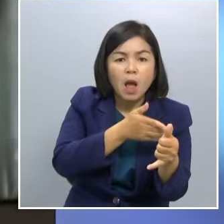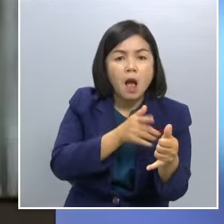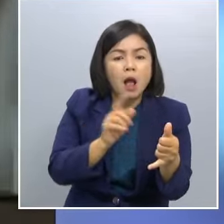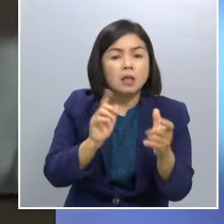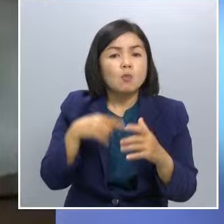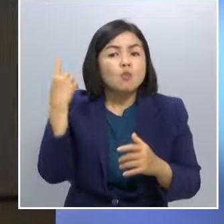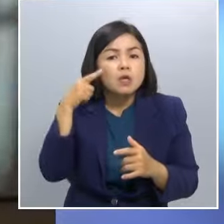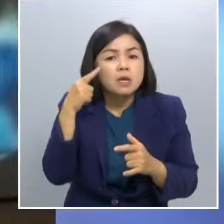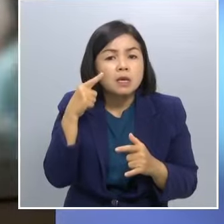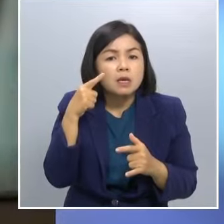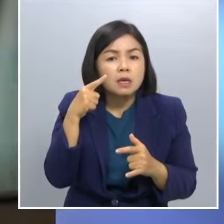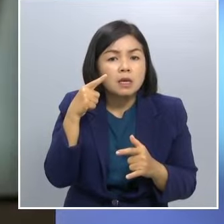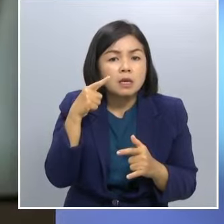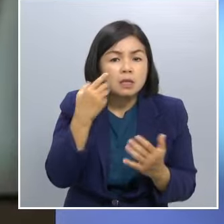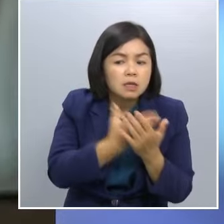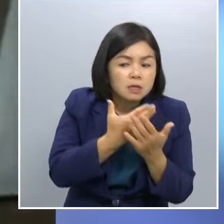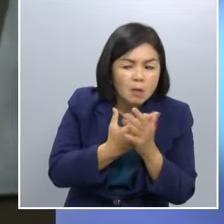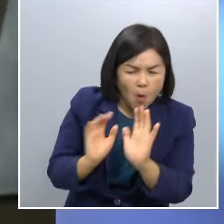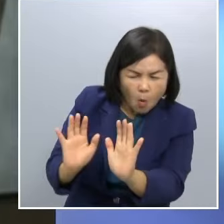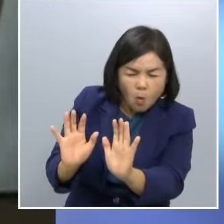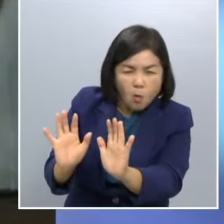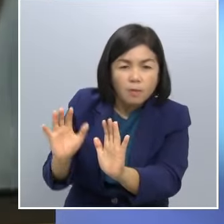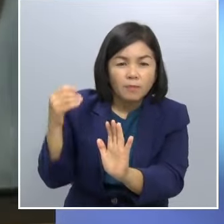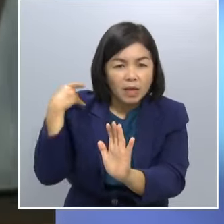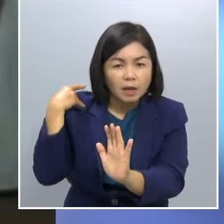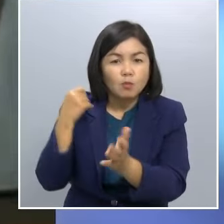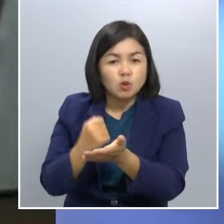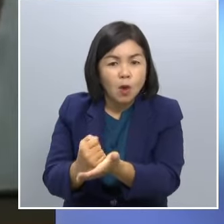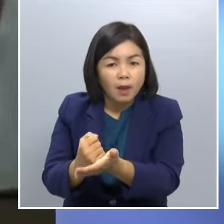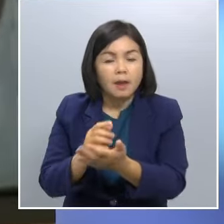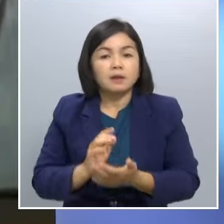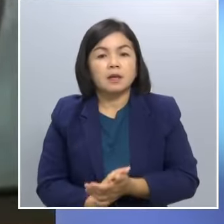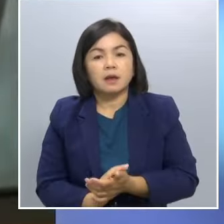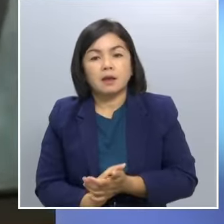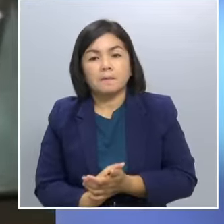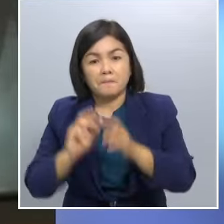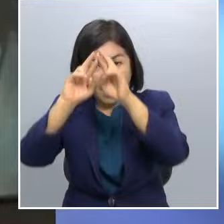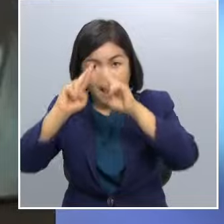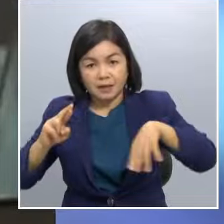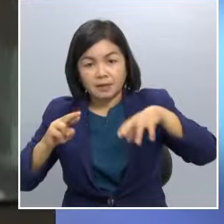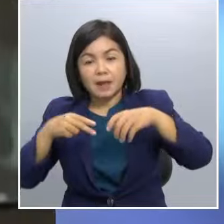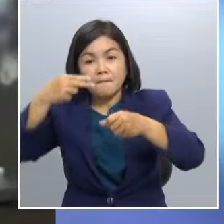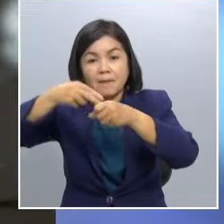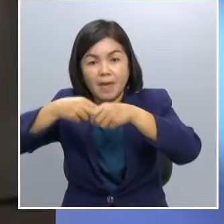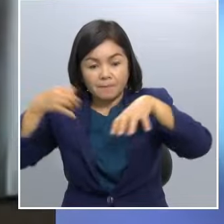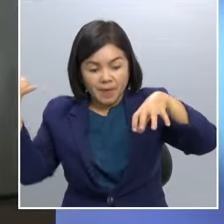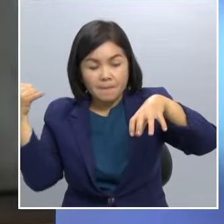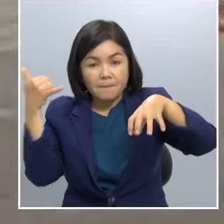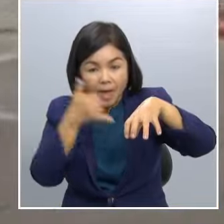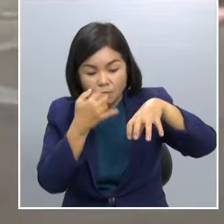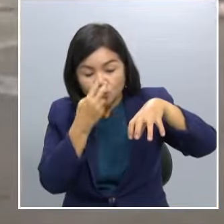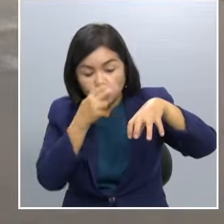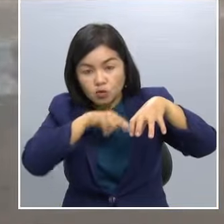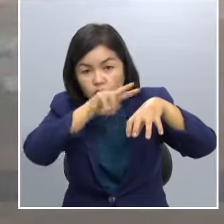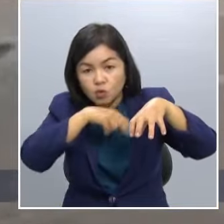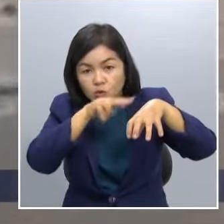านหญิงแคชเชียร์เนี่ยนะมาคอยช่วยห้ามนะครับ ทีมข่าวไปจุดเกิดเหตุค่ะปั๊มน้ำมันนี้เป็นปั๊มปตท.สาขาถนนอุ